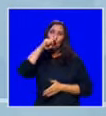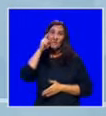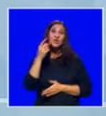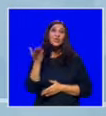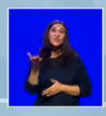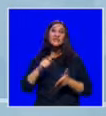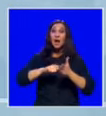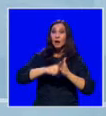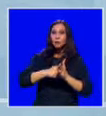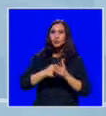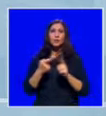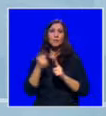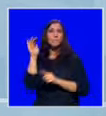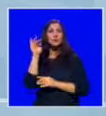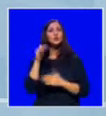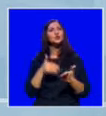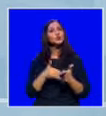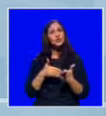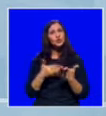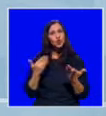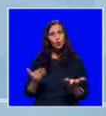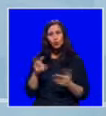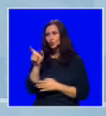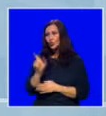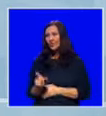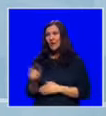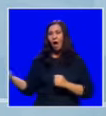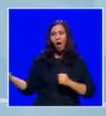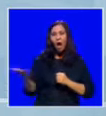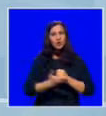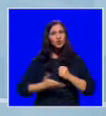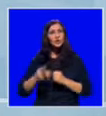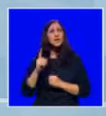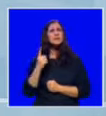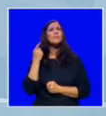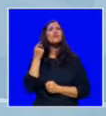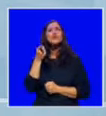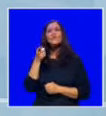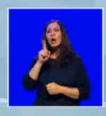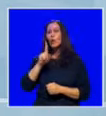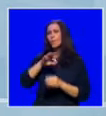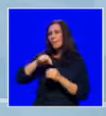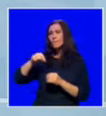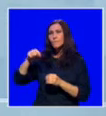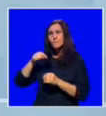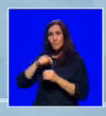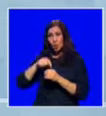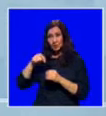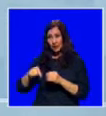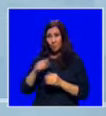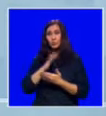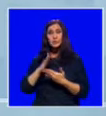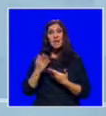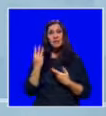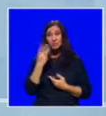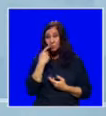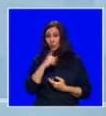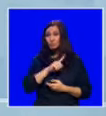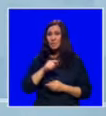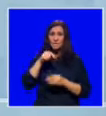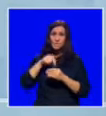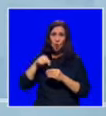и те са ключа към бъдещето, защото човек жъне само това, което е посял. Ние в последните 3 години не